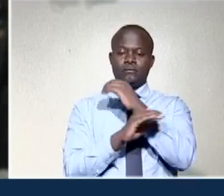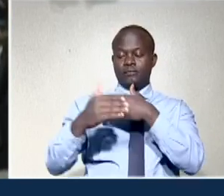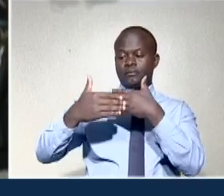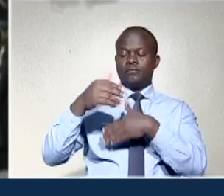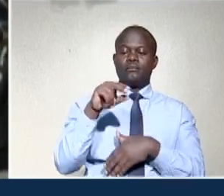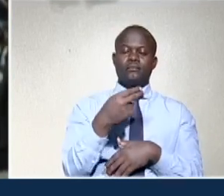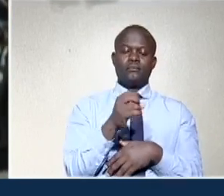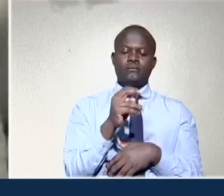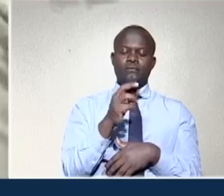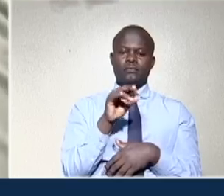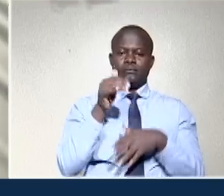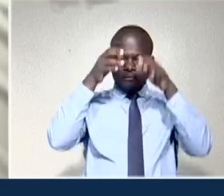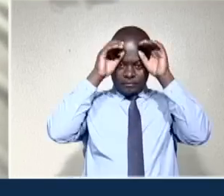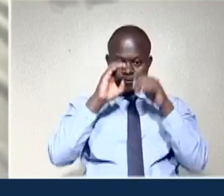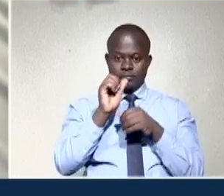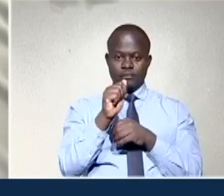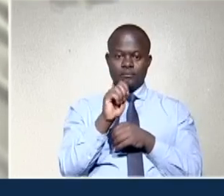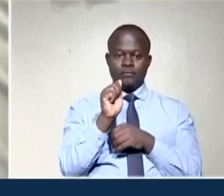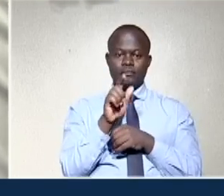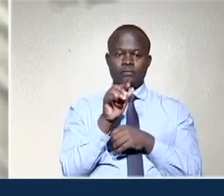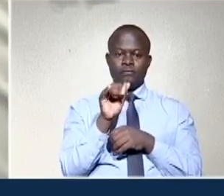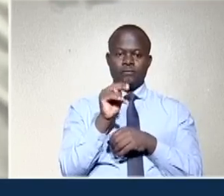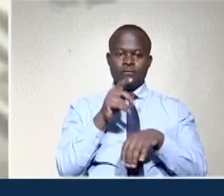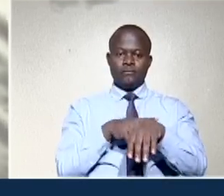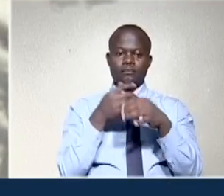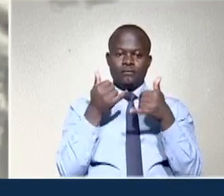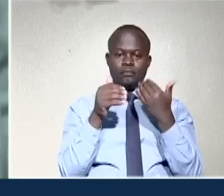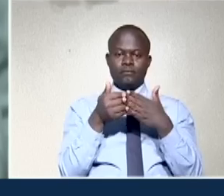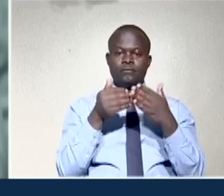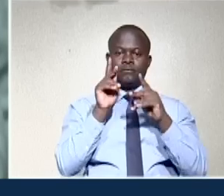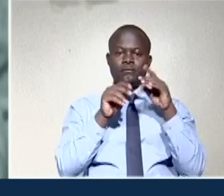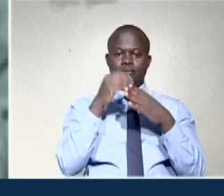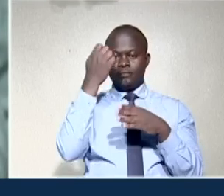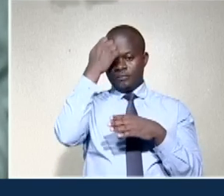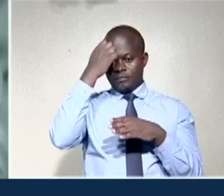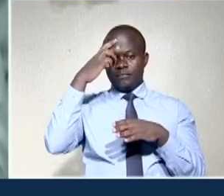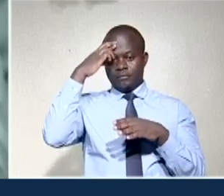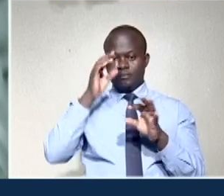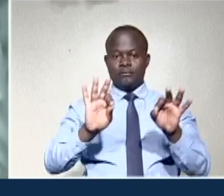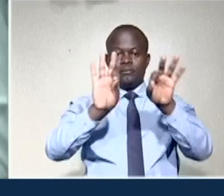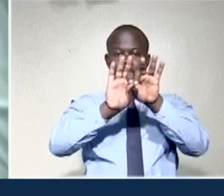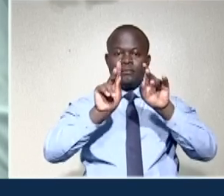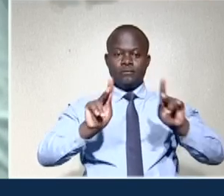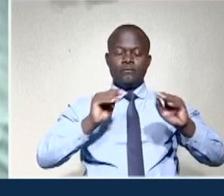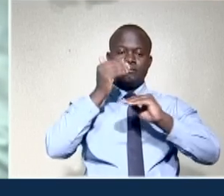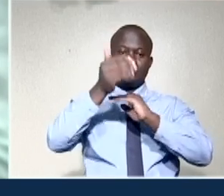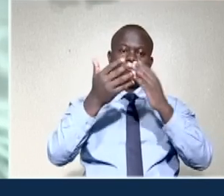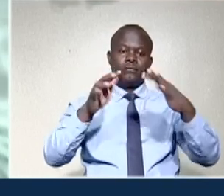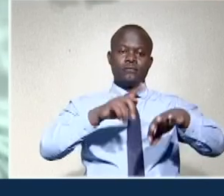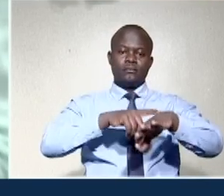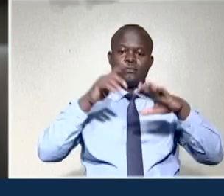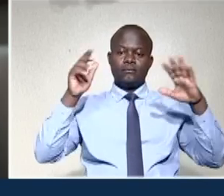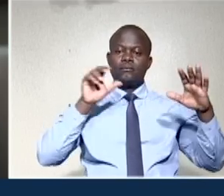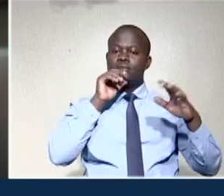Hongiriya. Kuri Perezida Katalin Novak ngo igihe kirageze ko abanyaburayi bibuka agaciro k'amahoro nyuma yo kumara igihe kirekire